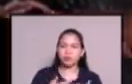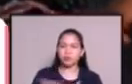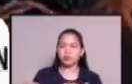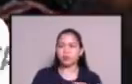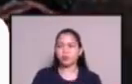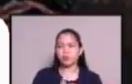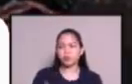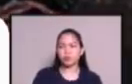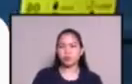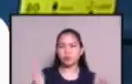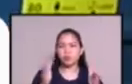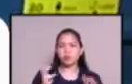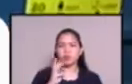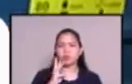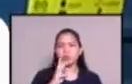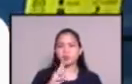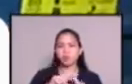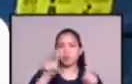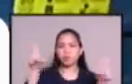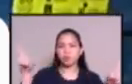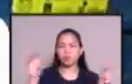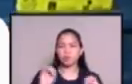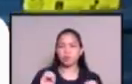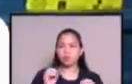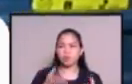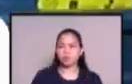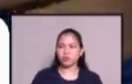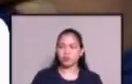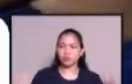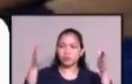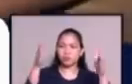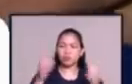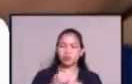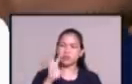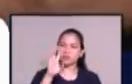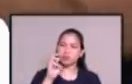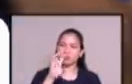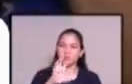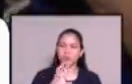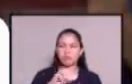at container ng tubig. Pero ang drum na dating 600 piso,